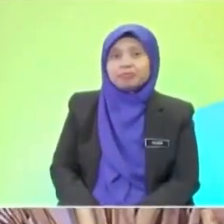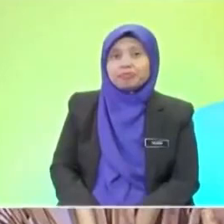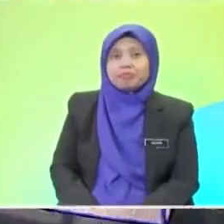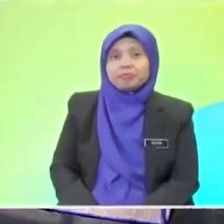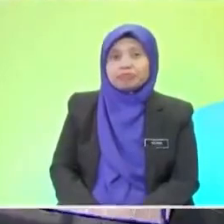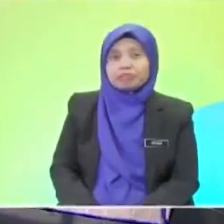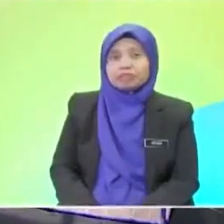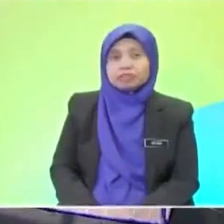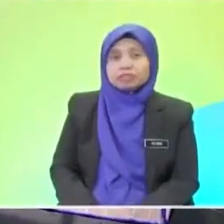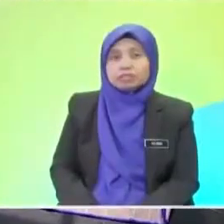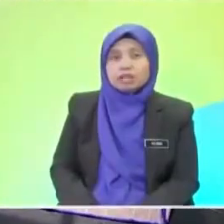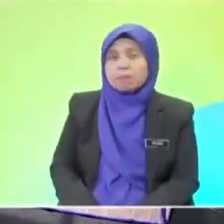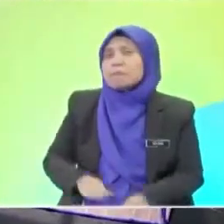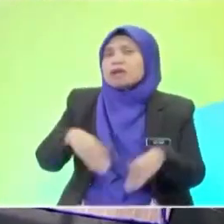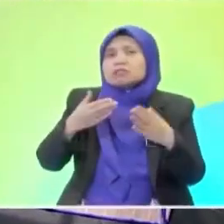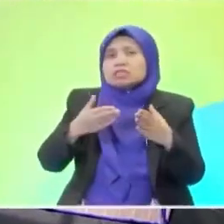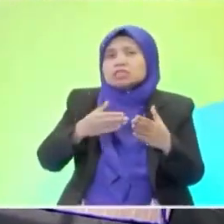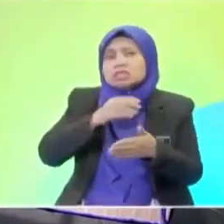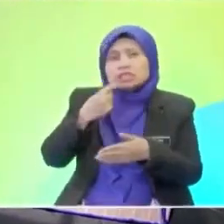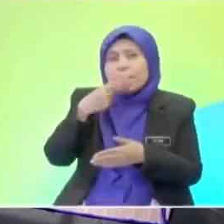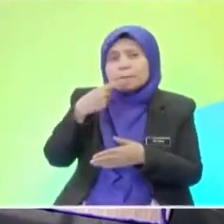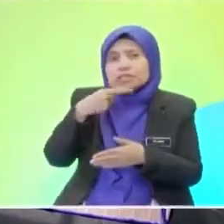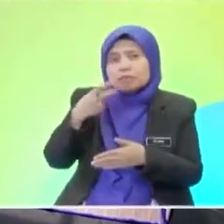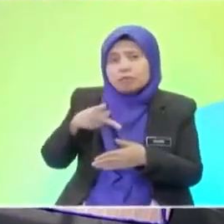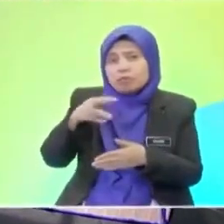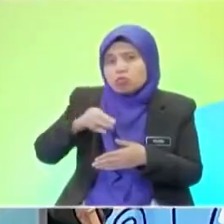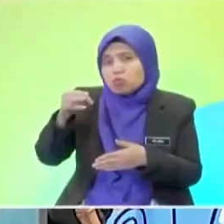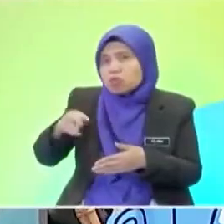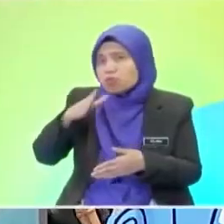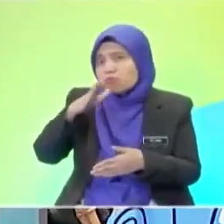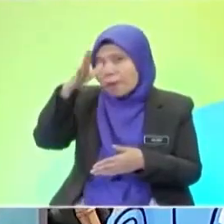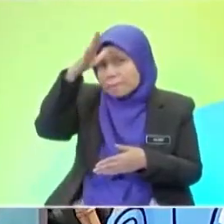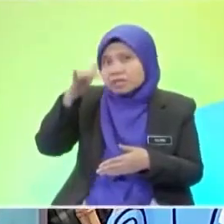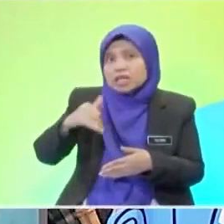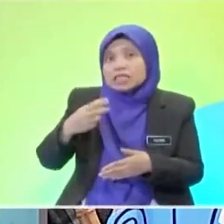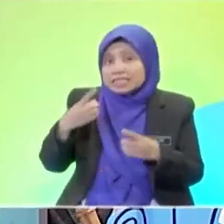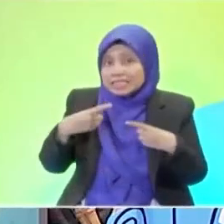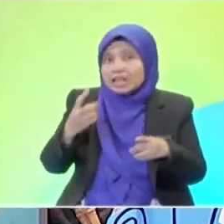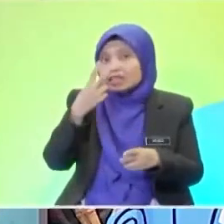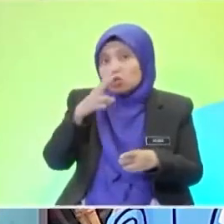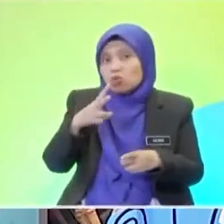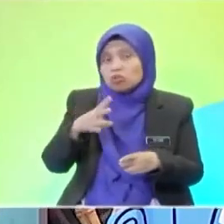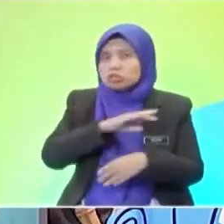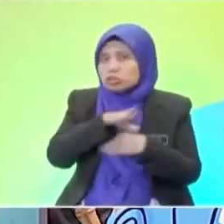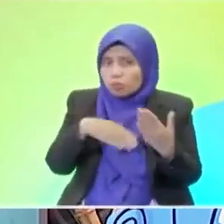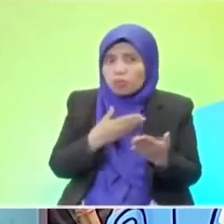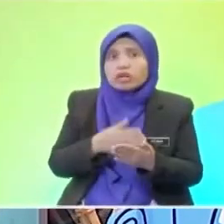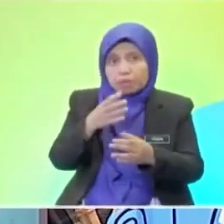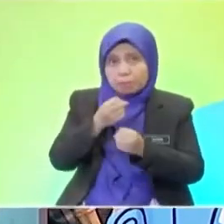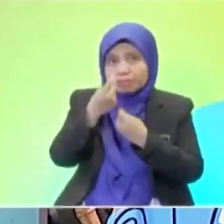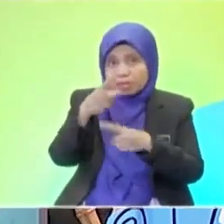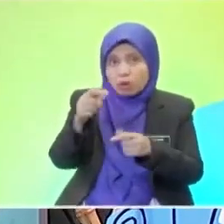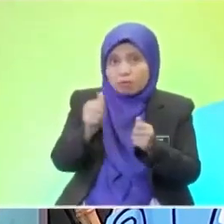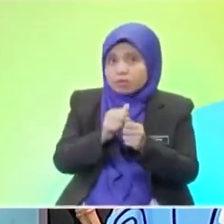Bagaimana penonton ataupun Siapa saja yang menonton murid-murid ataupun ibu bapak yang menonton di rumah Adakah Anda juga dapat menjawab